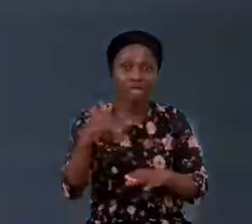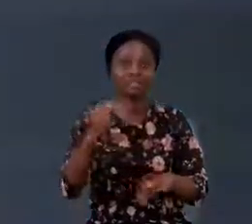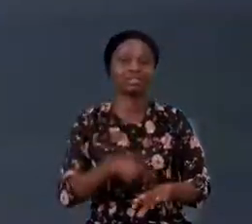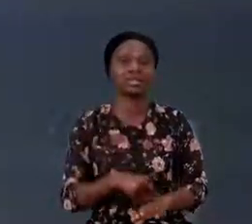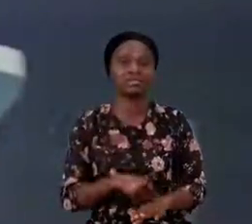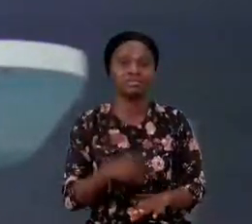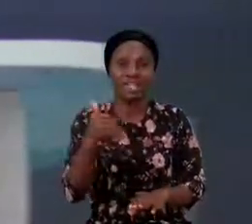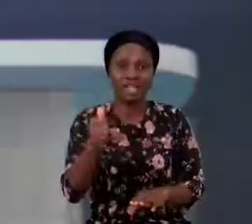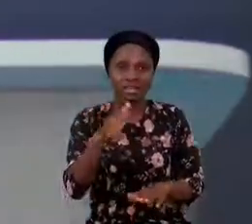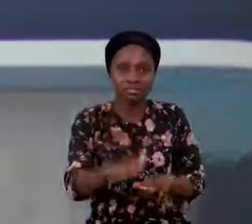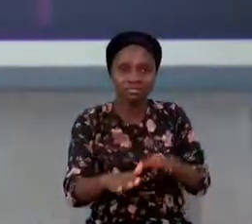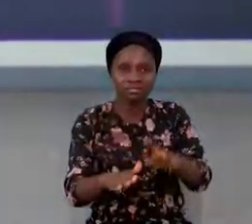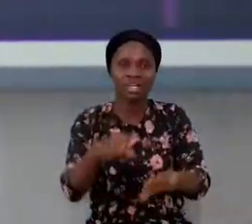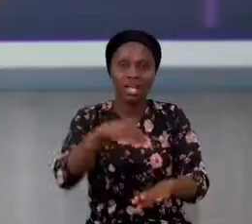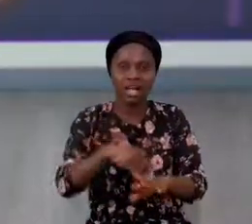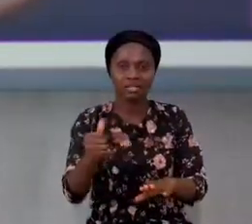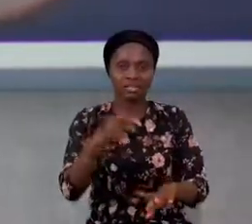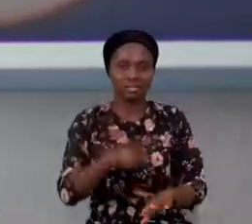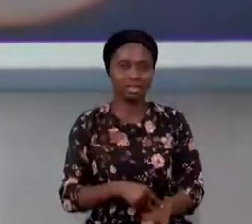étude par moment.